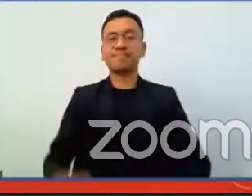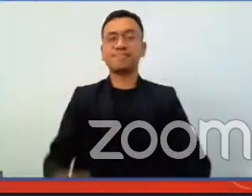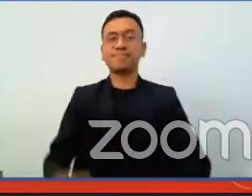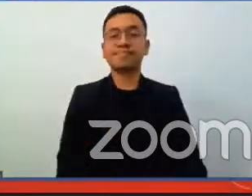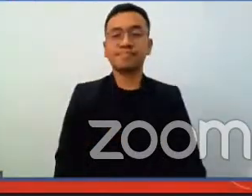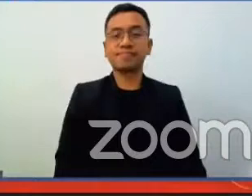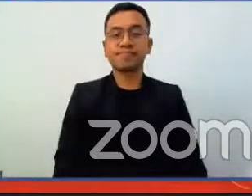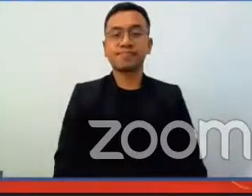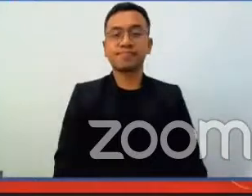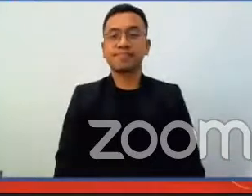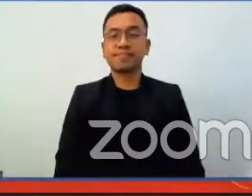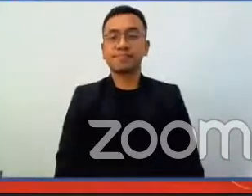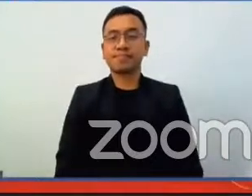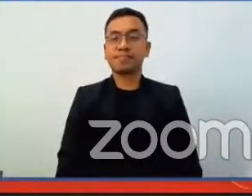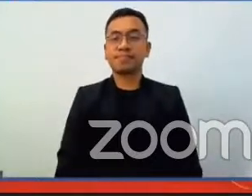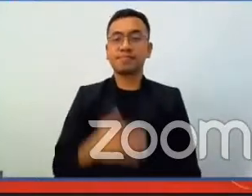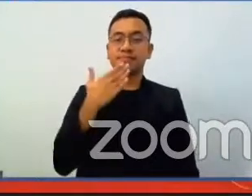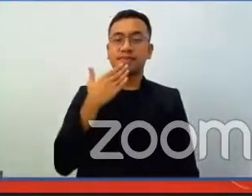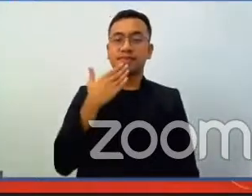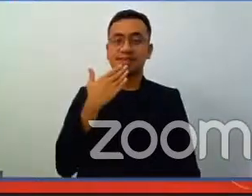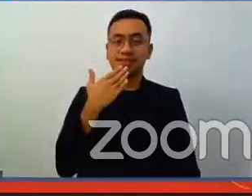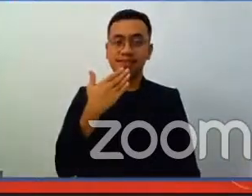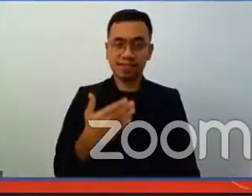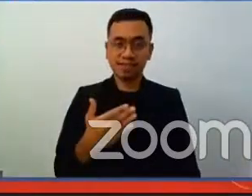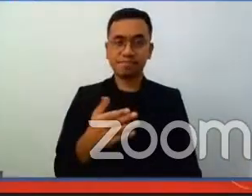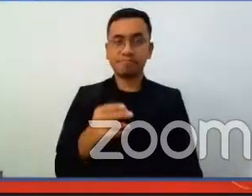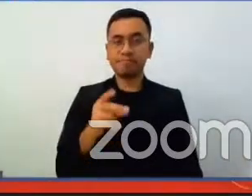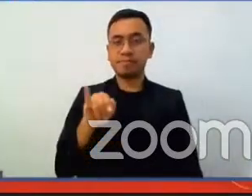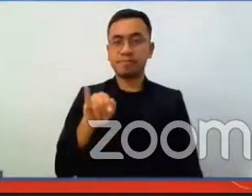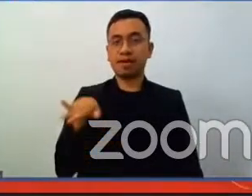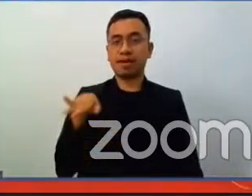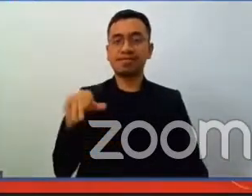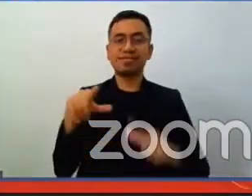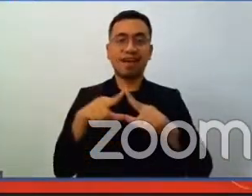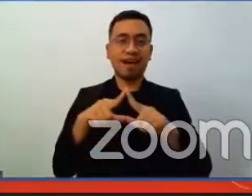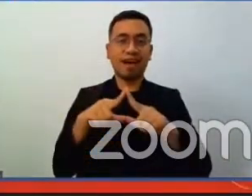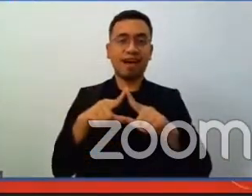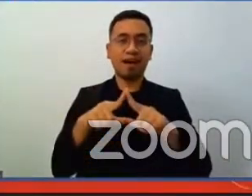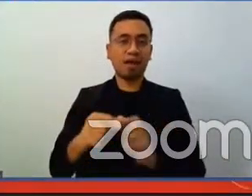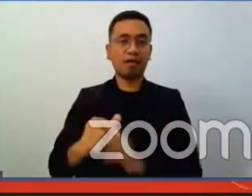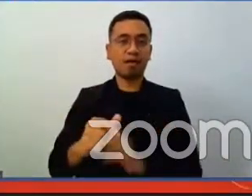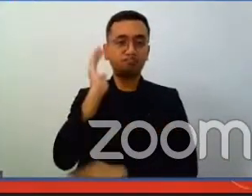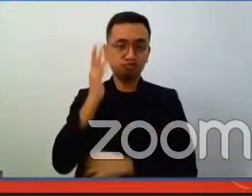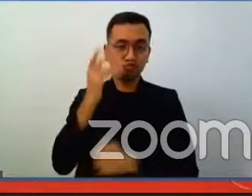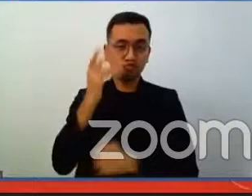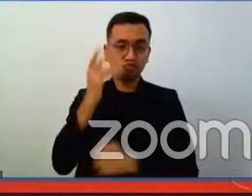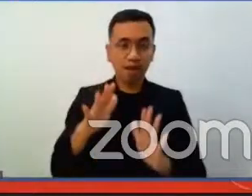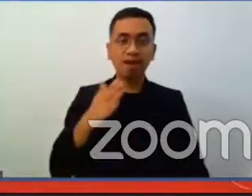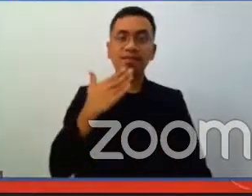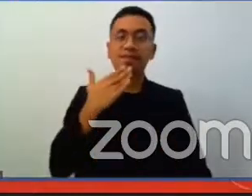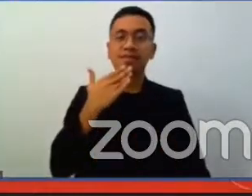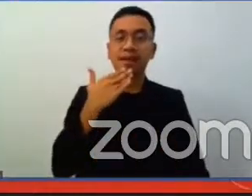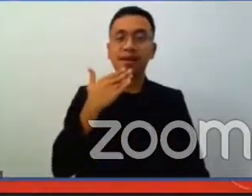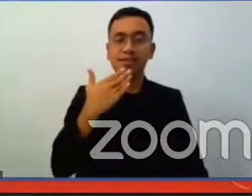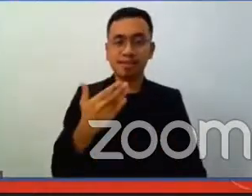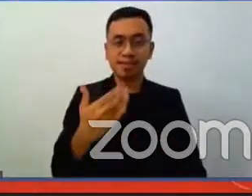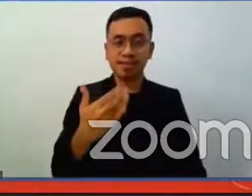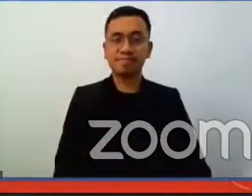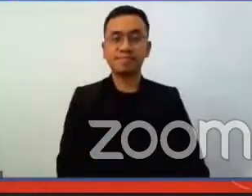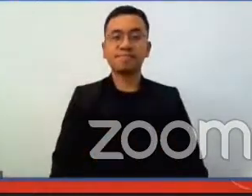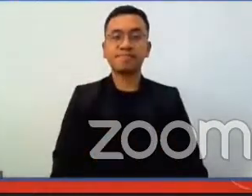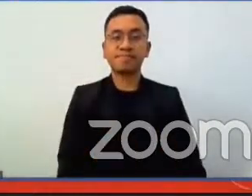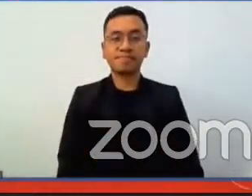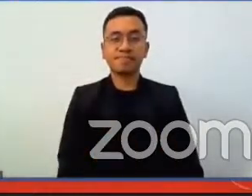warahmatullahi wabarakatuh. Terima kasih Pak Riza atas paparannya, sharingnya yang sangat gamblang sekali